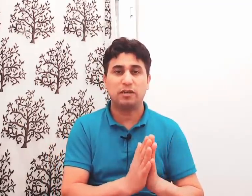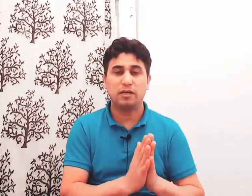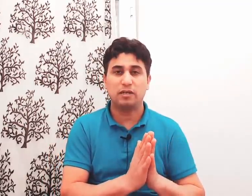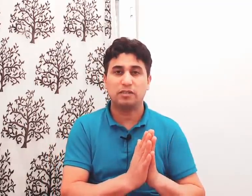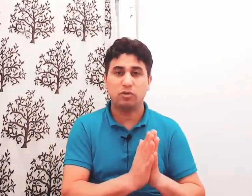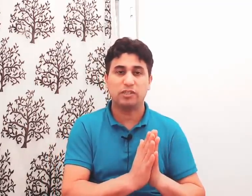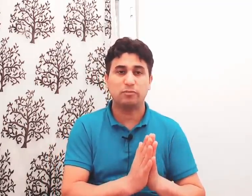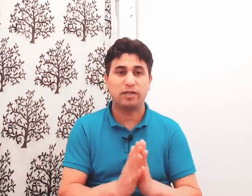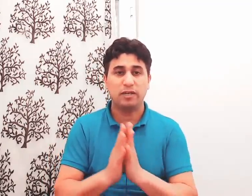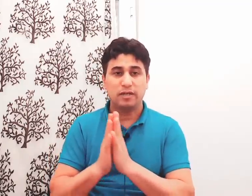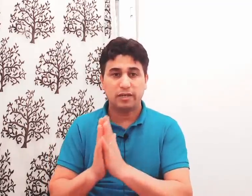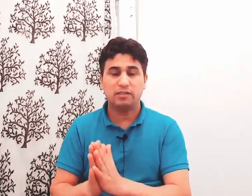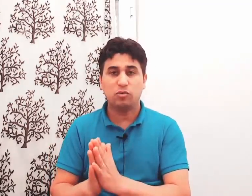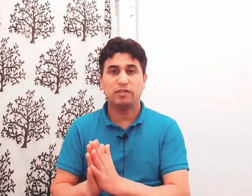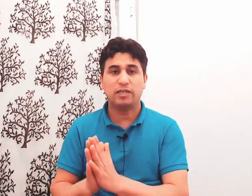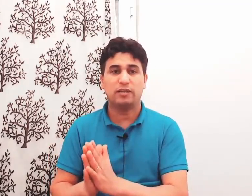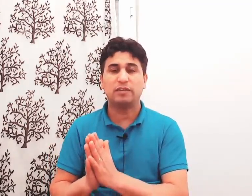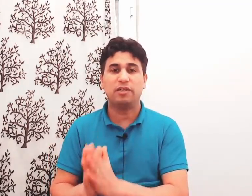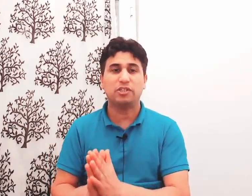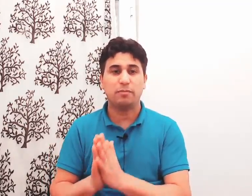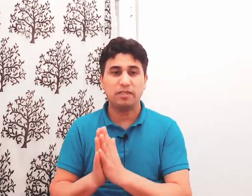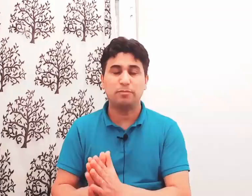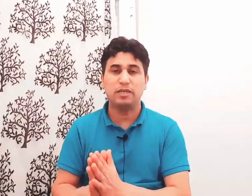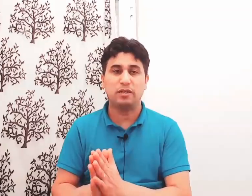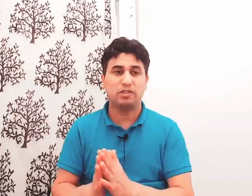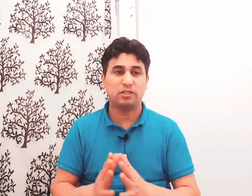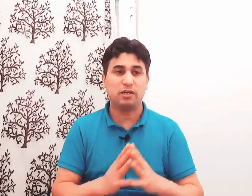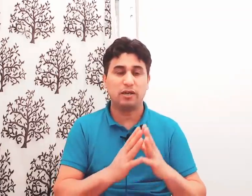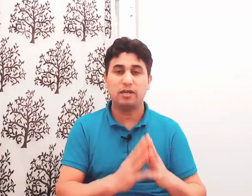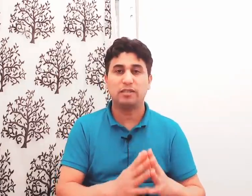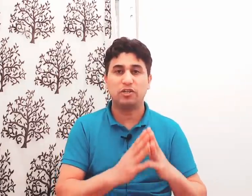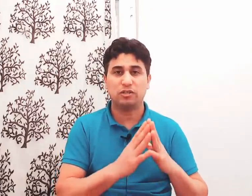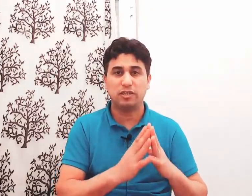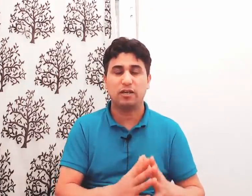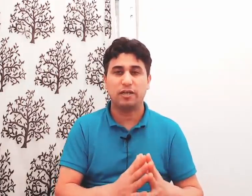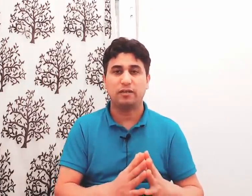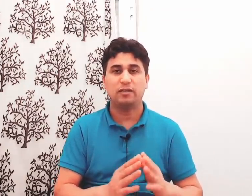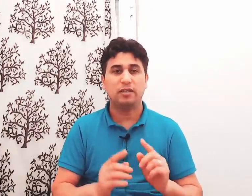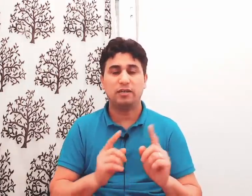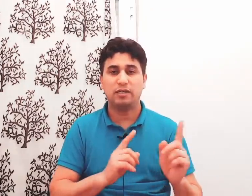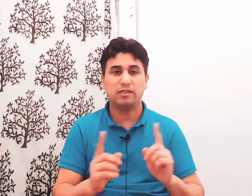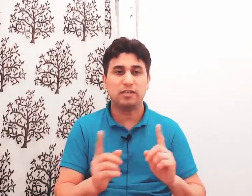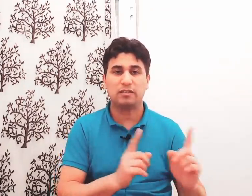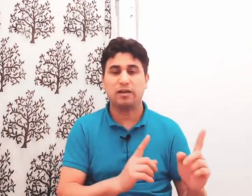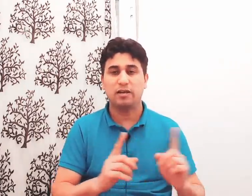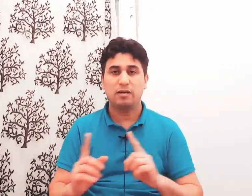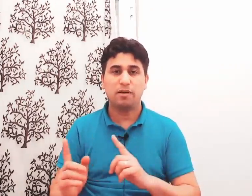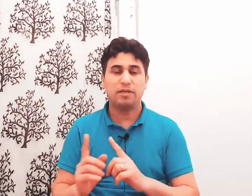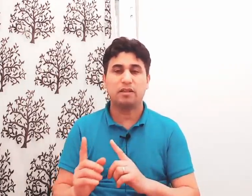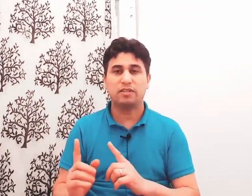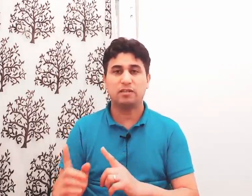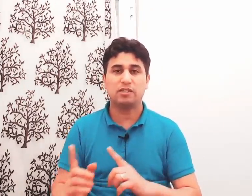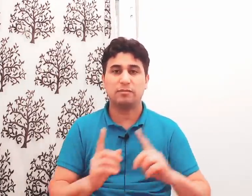مثلا السويع ديال الصباح، كاين سوايع ثاني كذلك في العشيه من 8 ديال العشيه ل 11 ديال الليل. يعني الانسان يختار